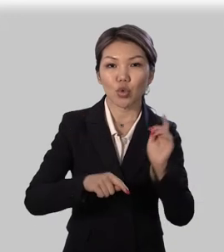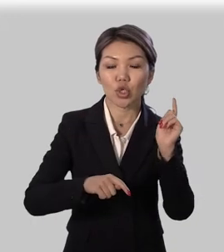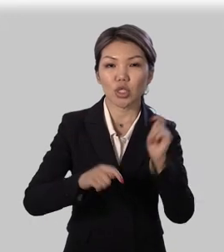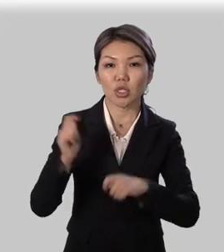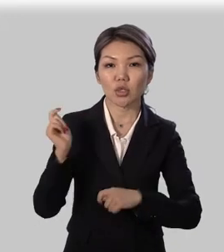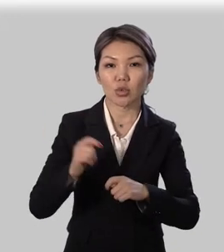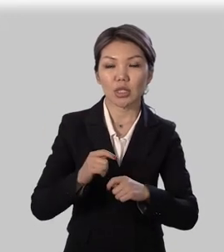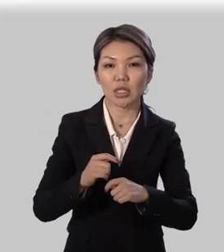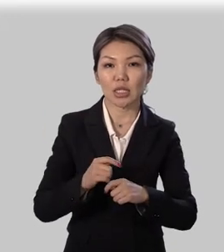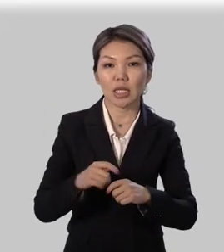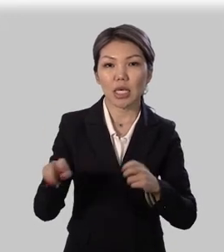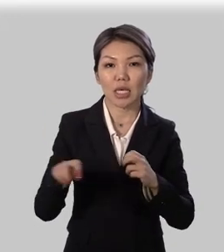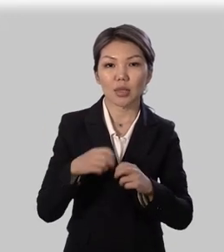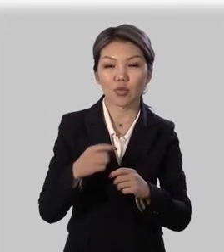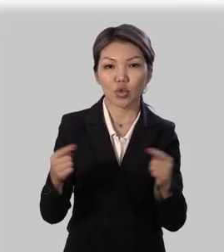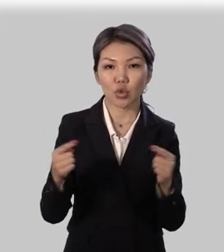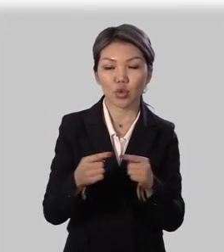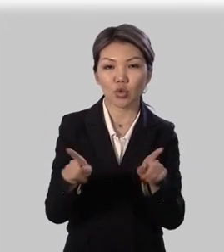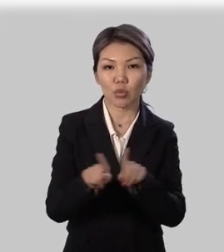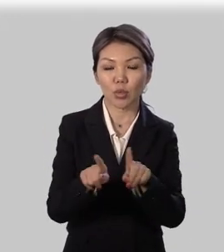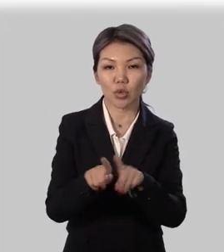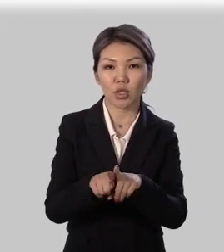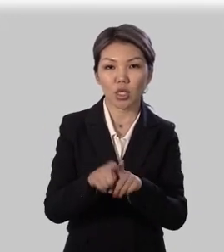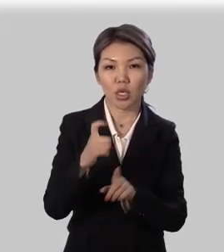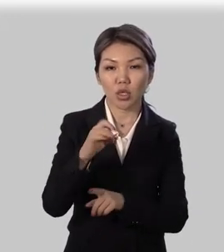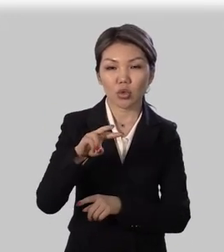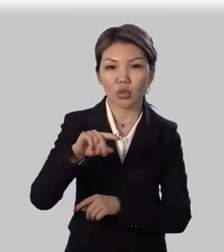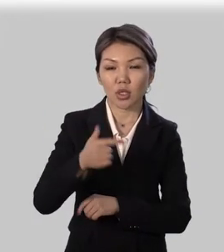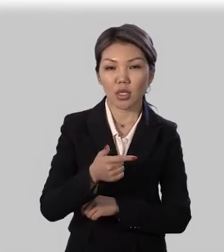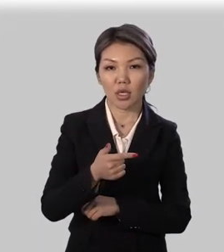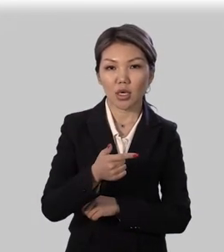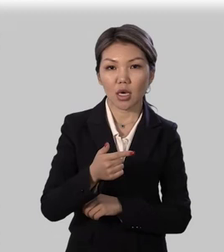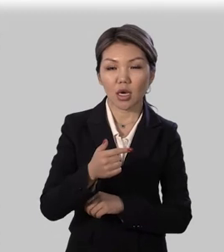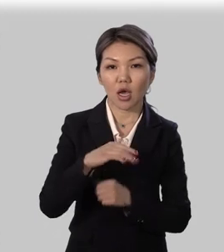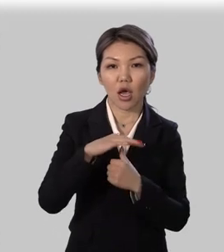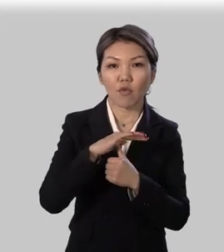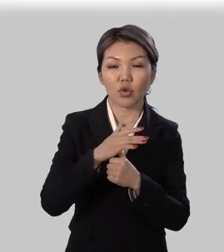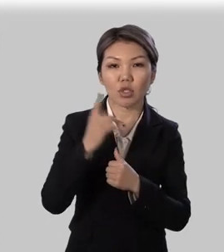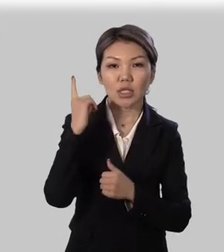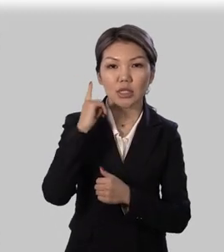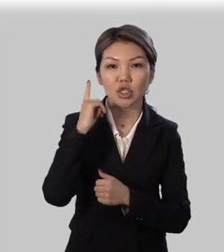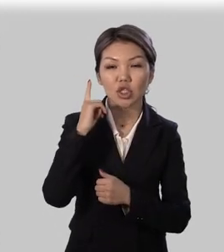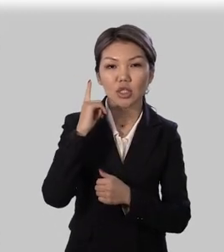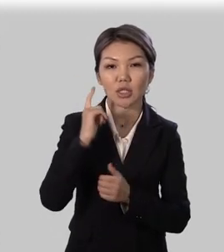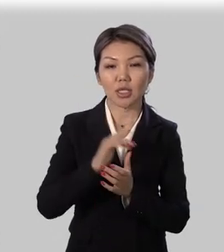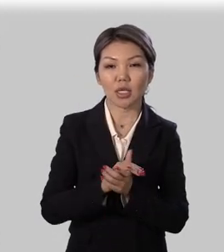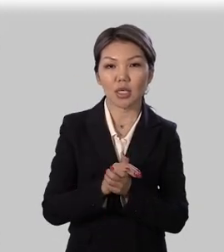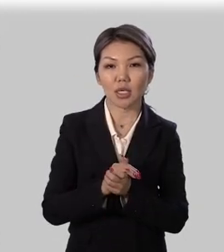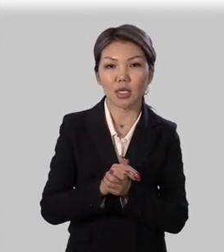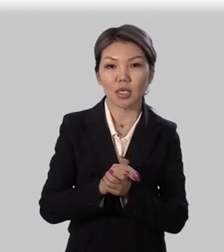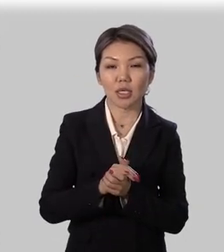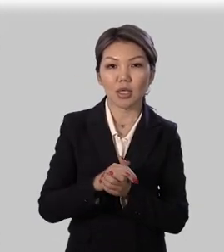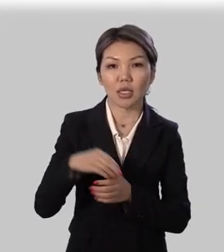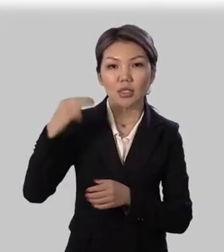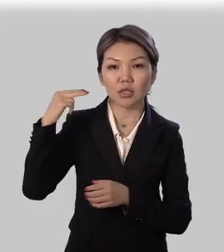разбиваются точно оброненный хрусталь а в кустах существа частых звон серебряного колокольчик